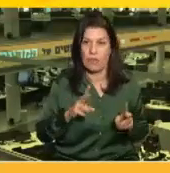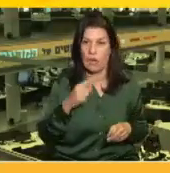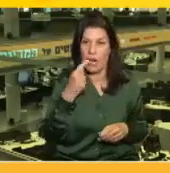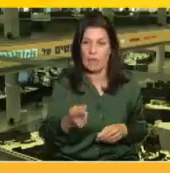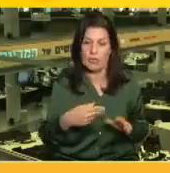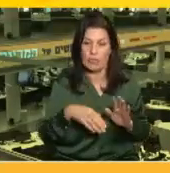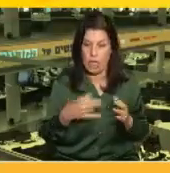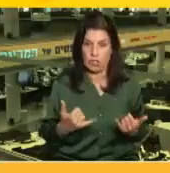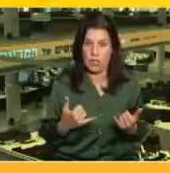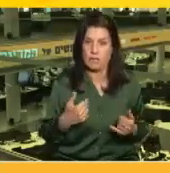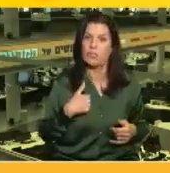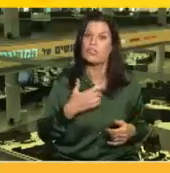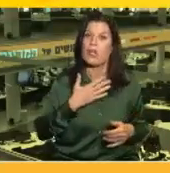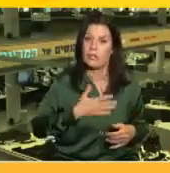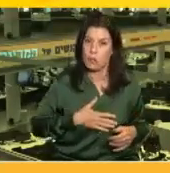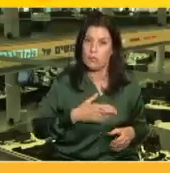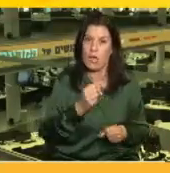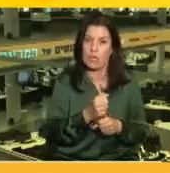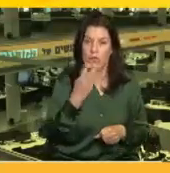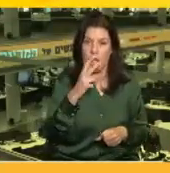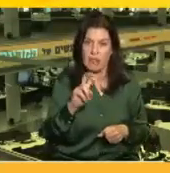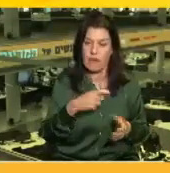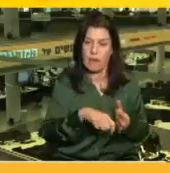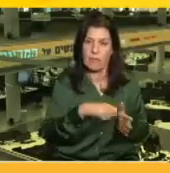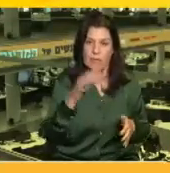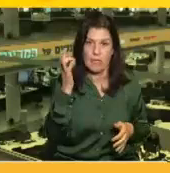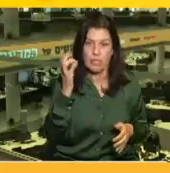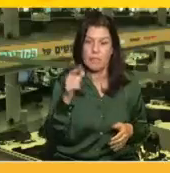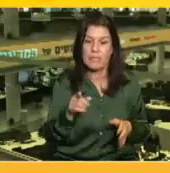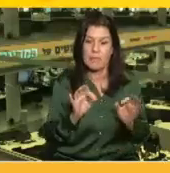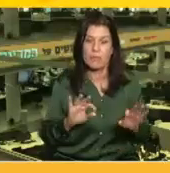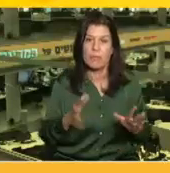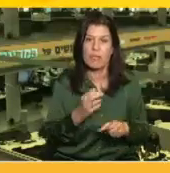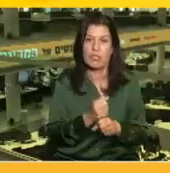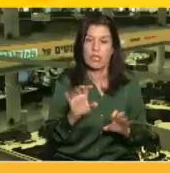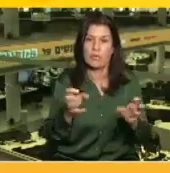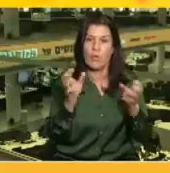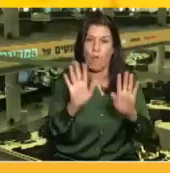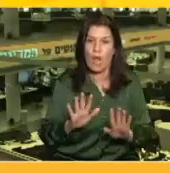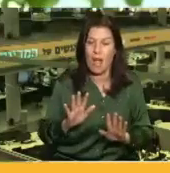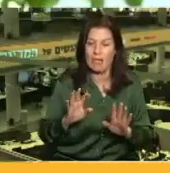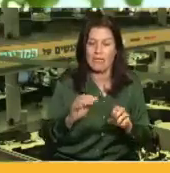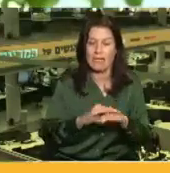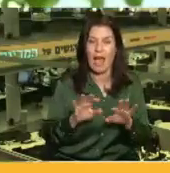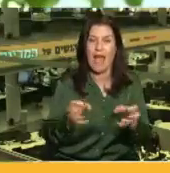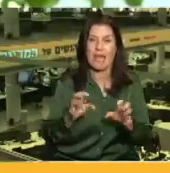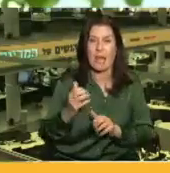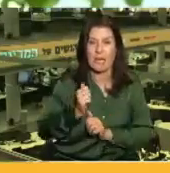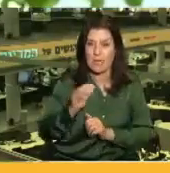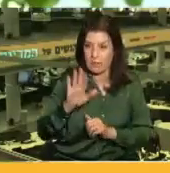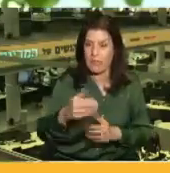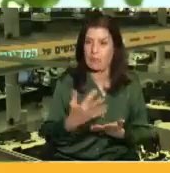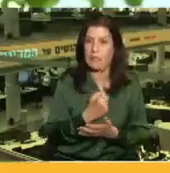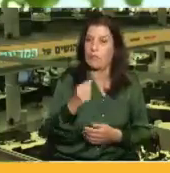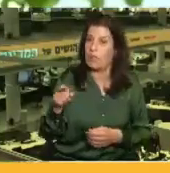בעיה להגיד שאני רוצה לעשות העדפה מתקנת לנשים. זה מה שגלגלת עשו, והם גם הצליחו לתקן. אז את רוצה לשמוע משהו? לפני כמה